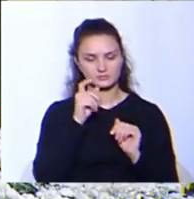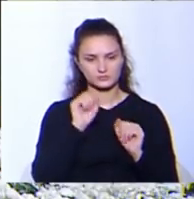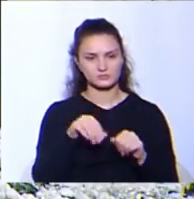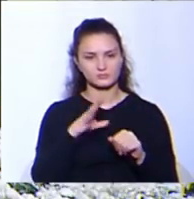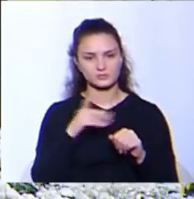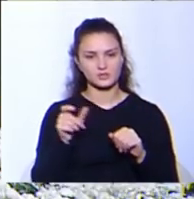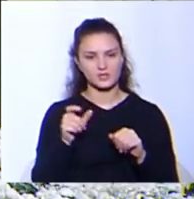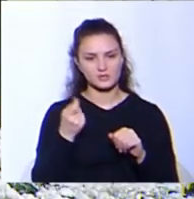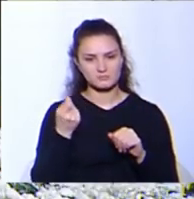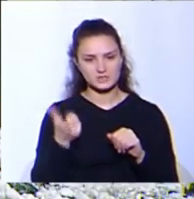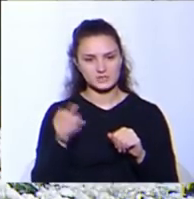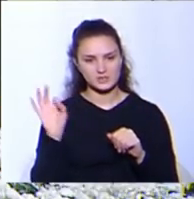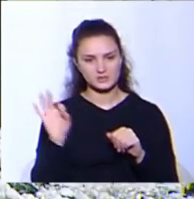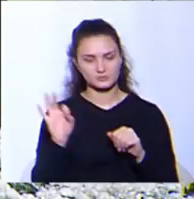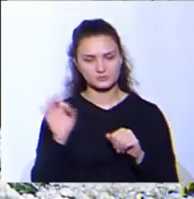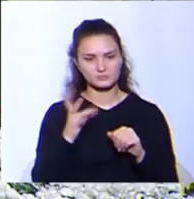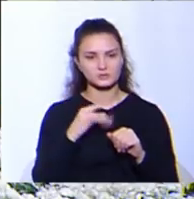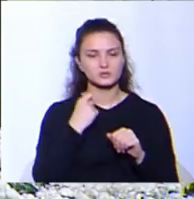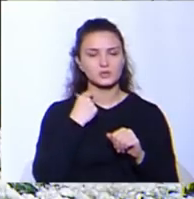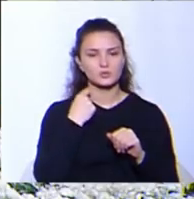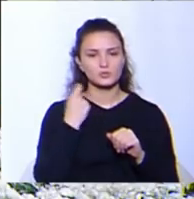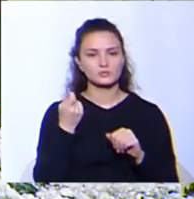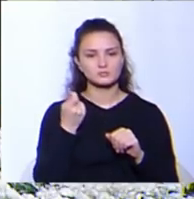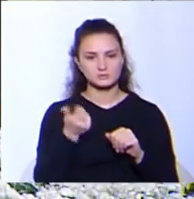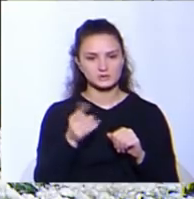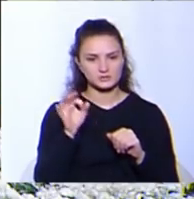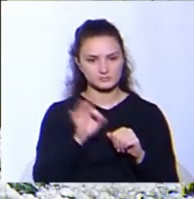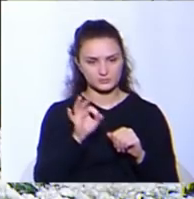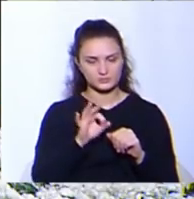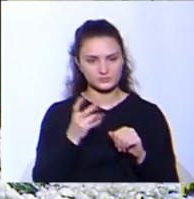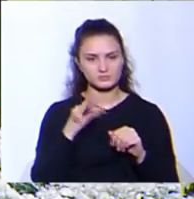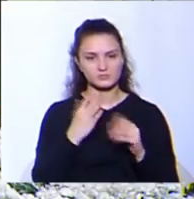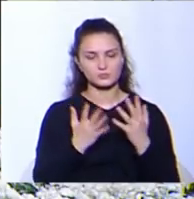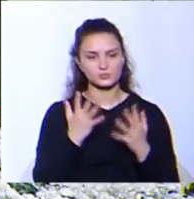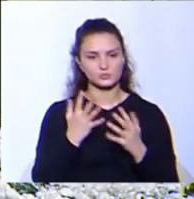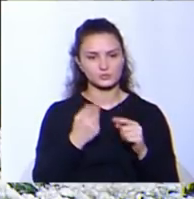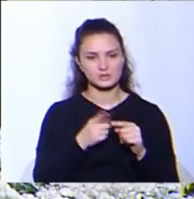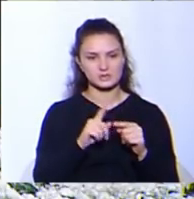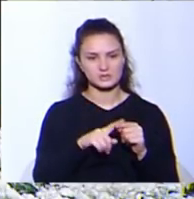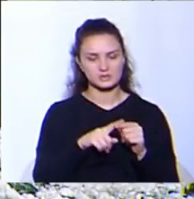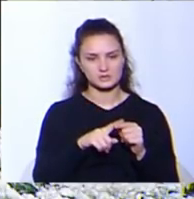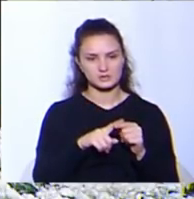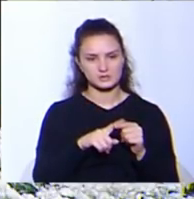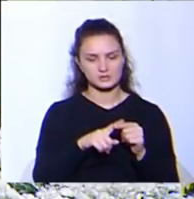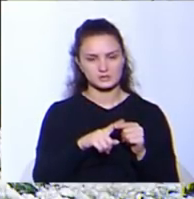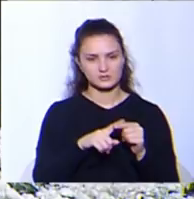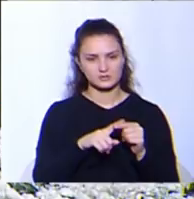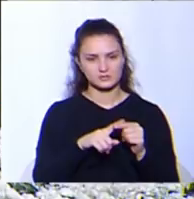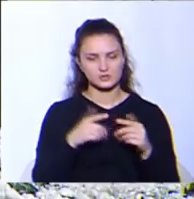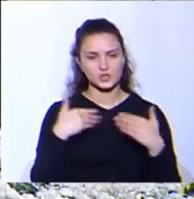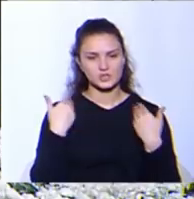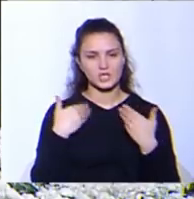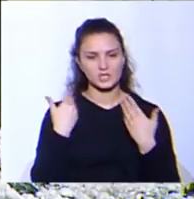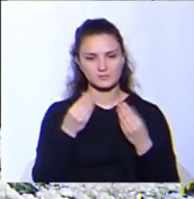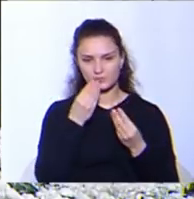არაყი მცირე რაოდენობით იყოს და ალკოჰოლიც მცირე იყოს ლუჩი მაგრამ თუ გავითვალისწინებთ რომ ეს არის ფერმენტაციის პროდუქტები